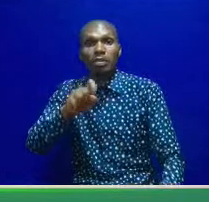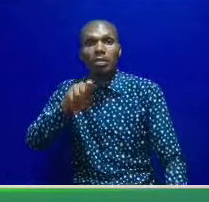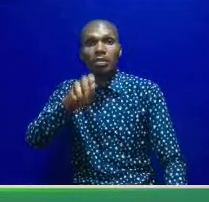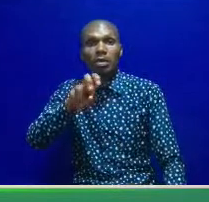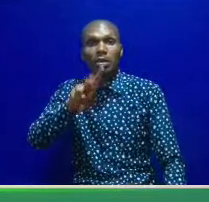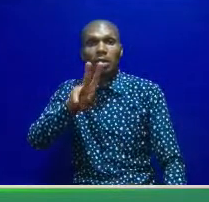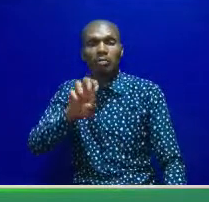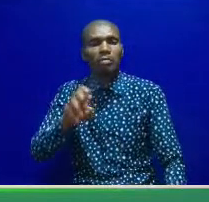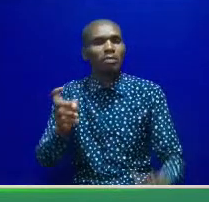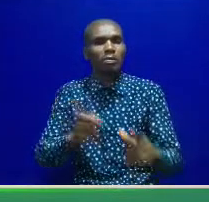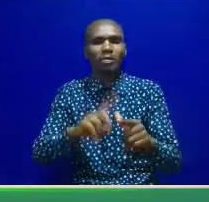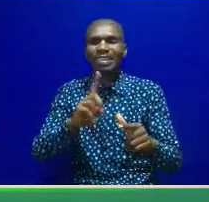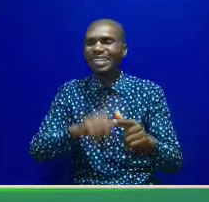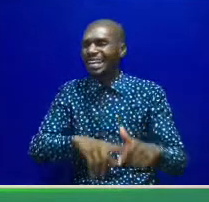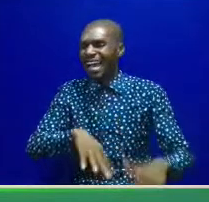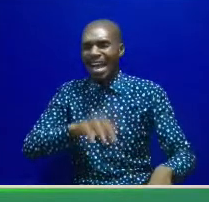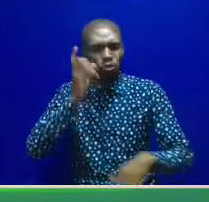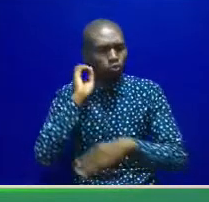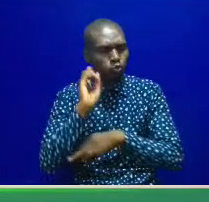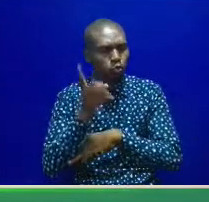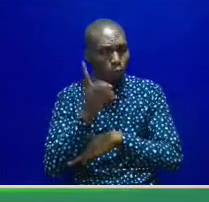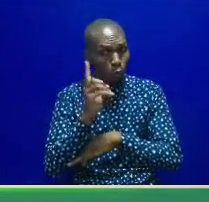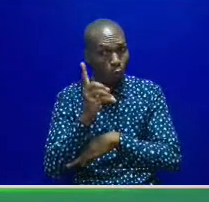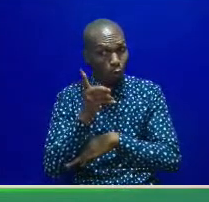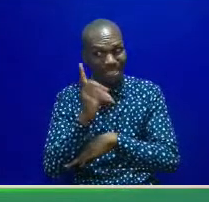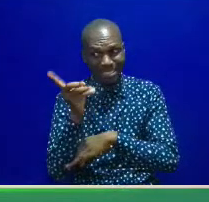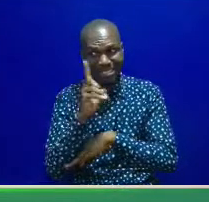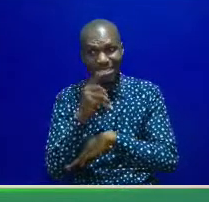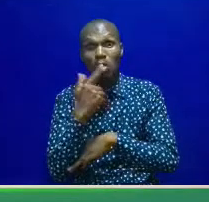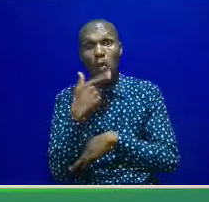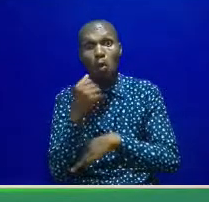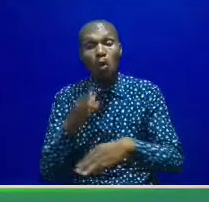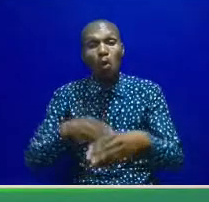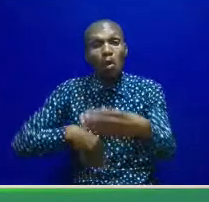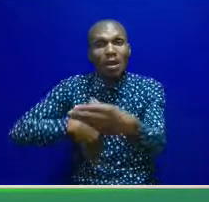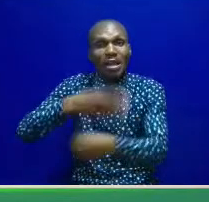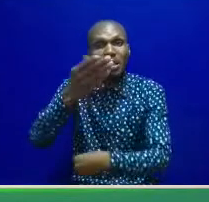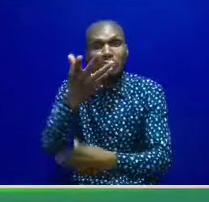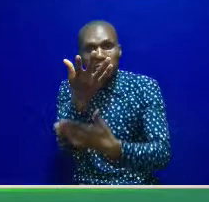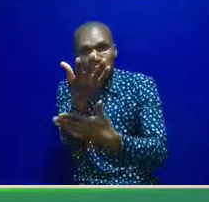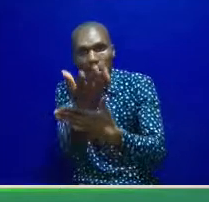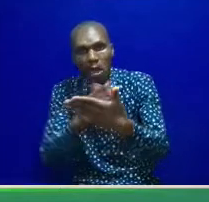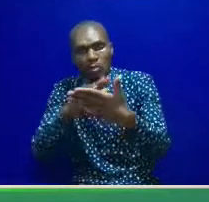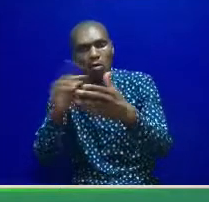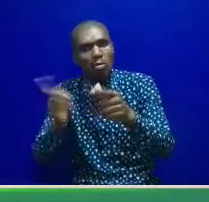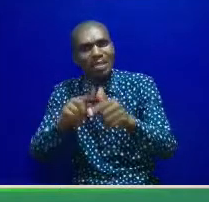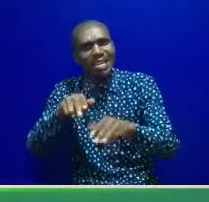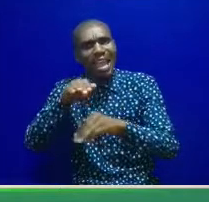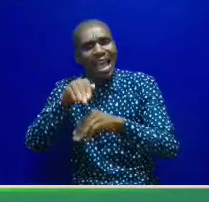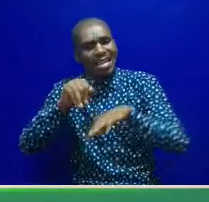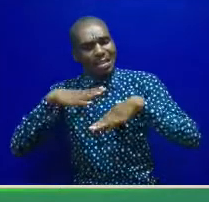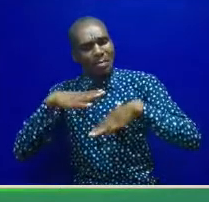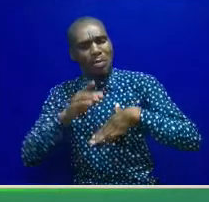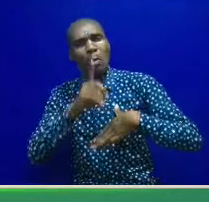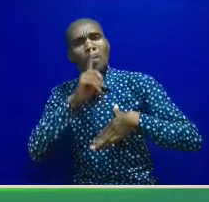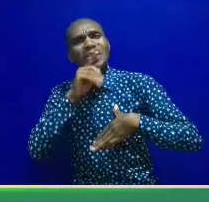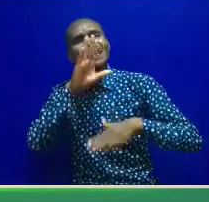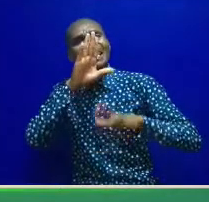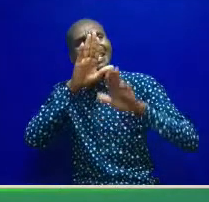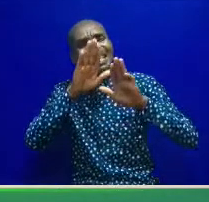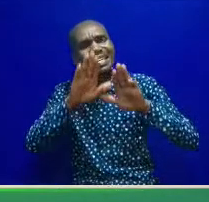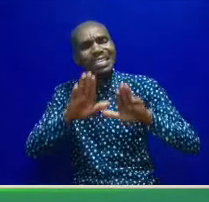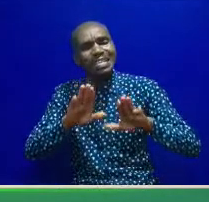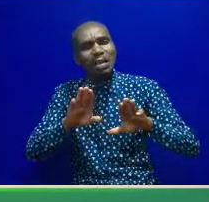ochiase bali abakwena na Fomu echo asaganiri abantu bonsi kwene kyango babale maisomu na Fomu echinigo chikwenanwa